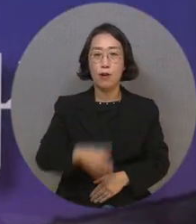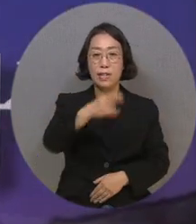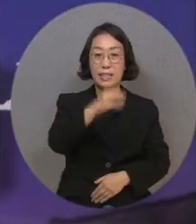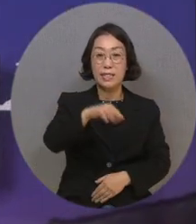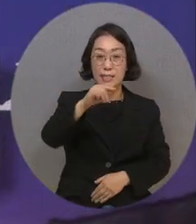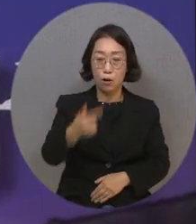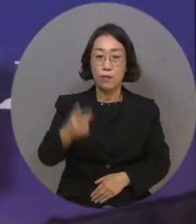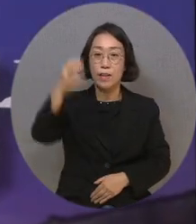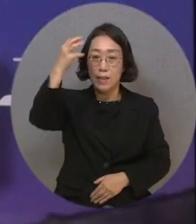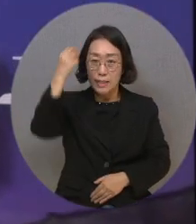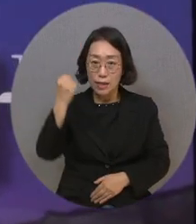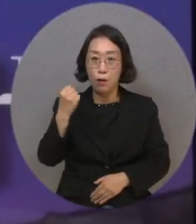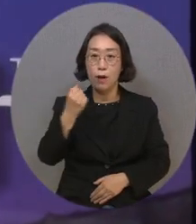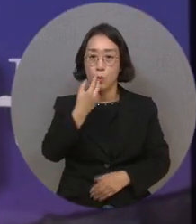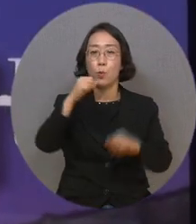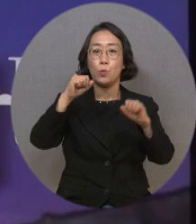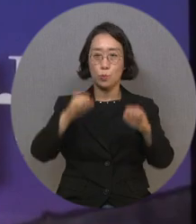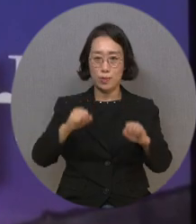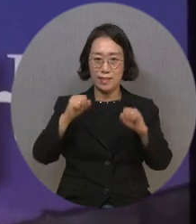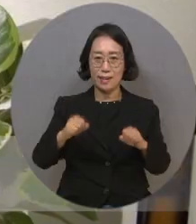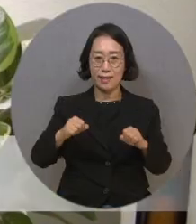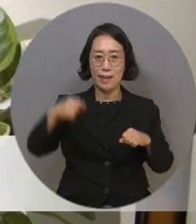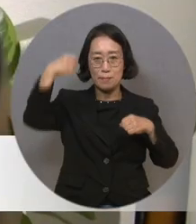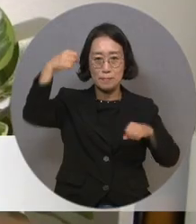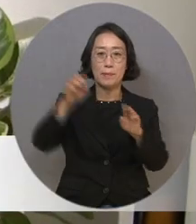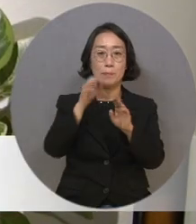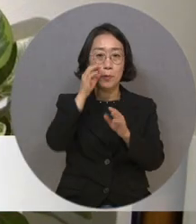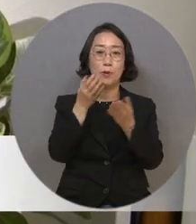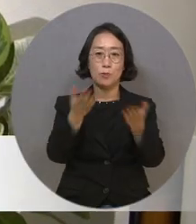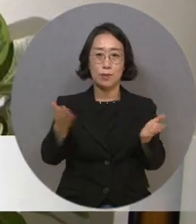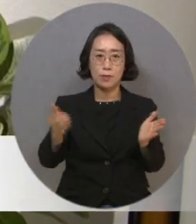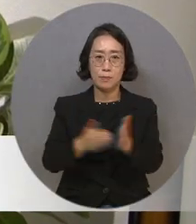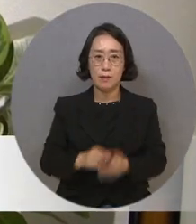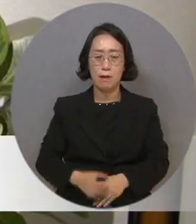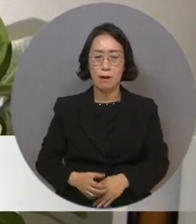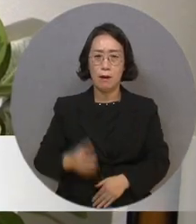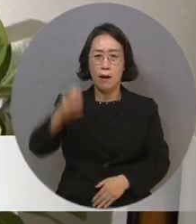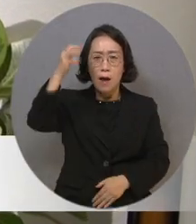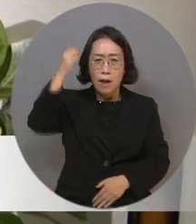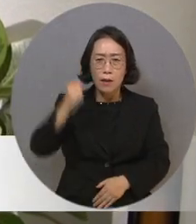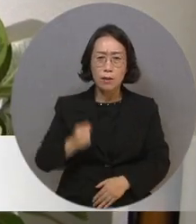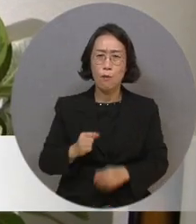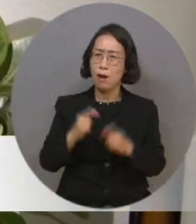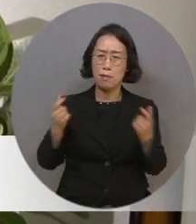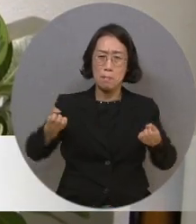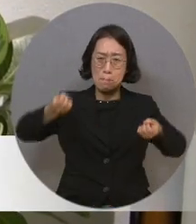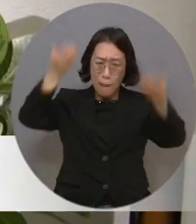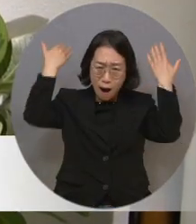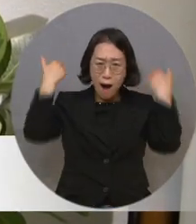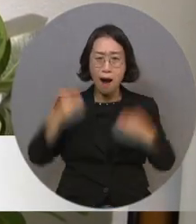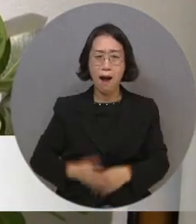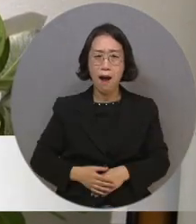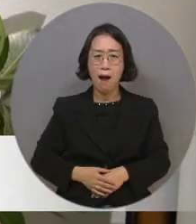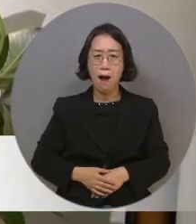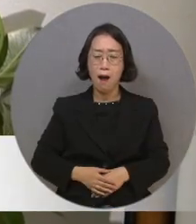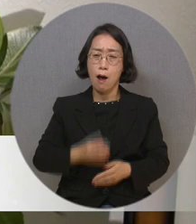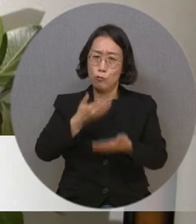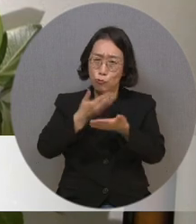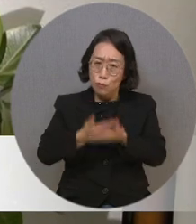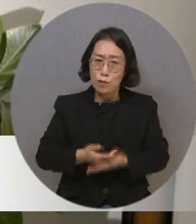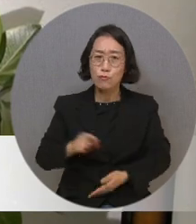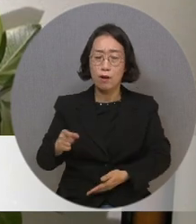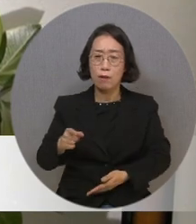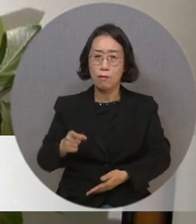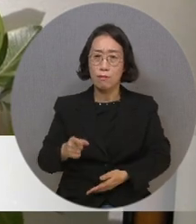흥선 기억하고 존재하다가 무대에 올려졌습니다. 기억하지 않아서 그 가치를